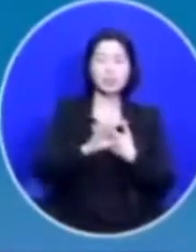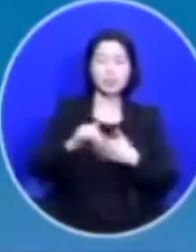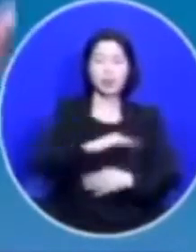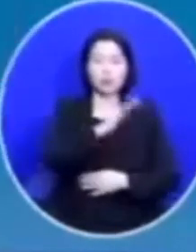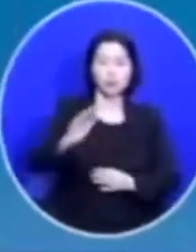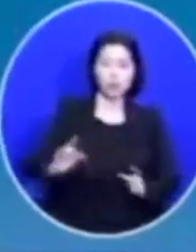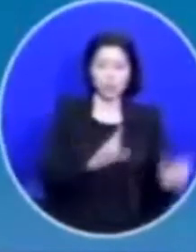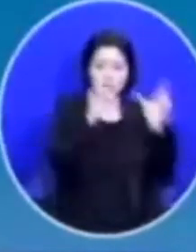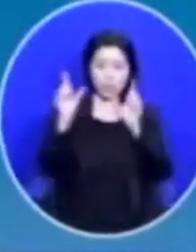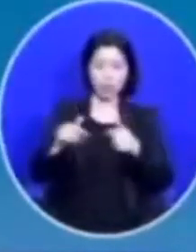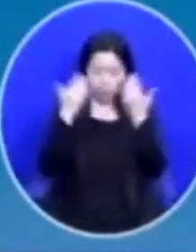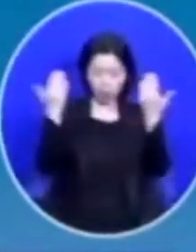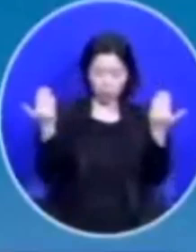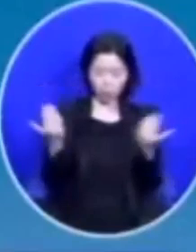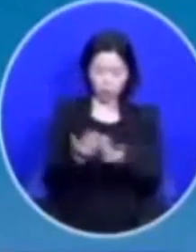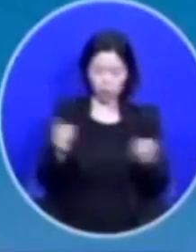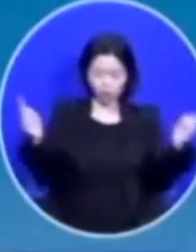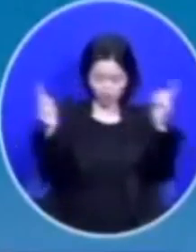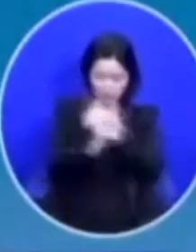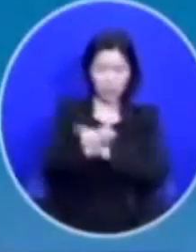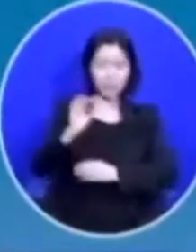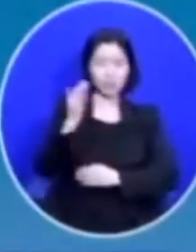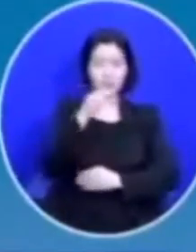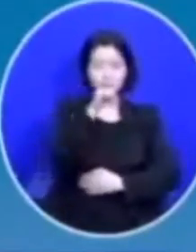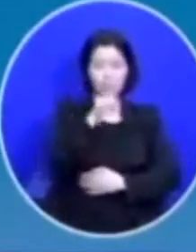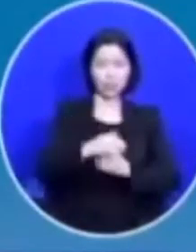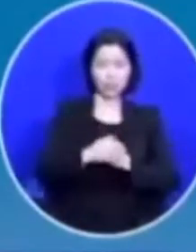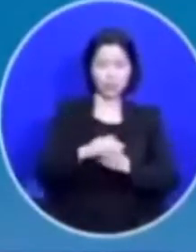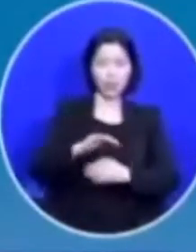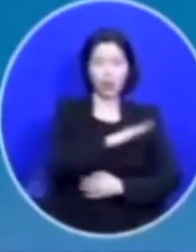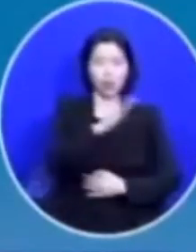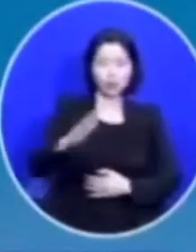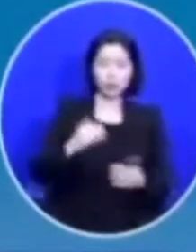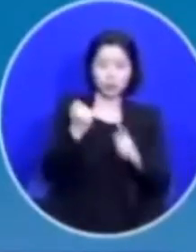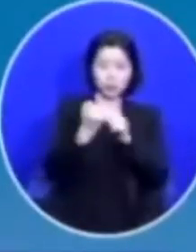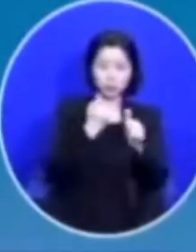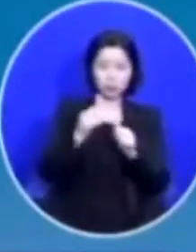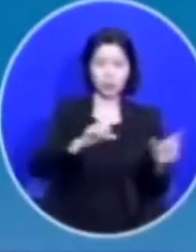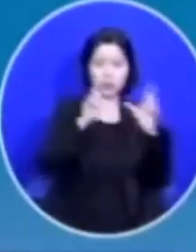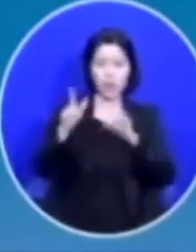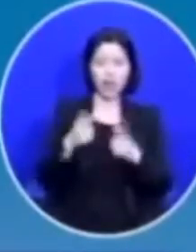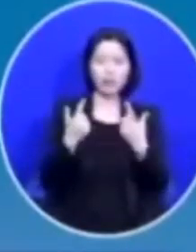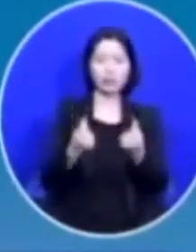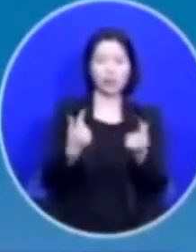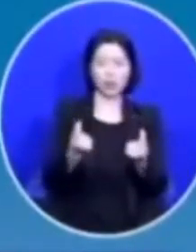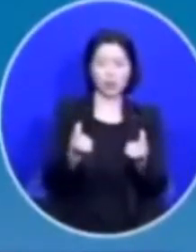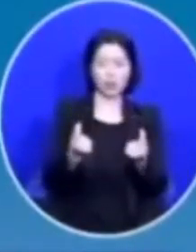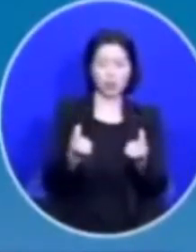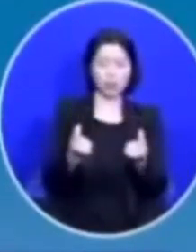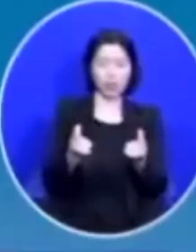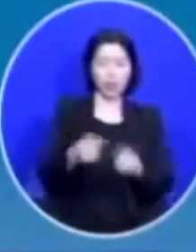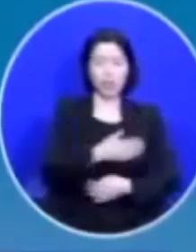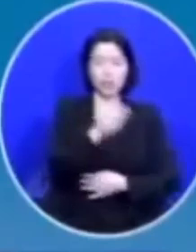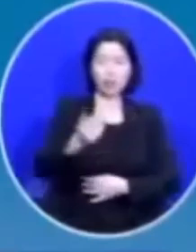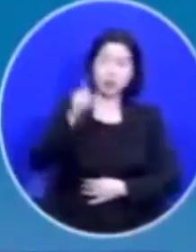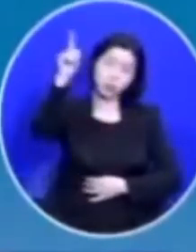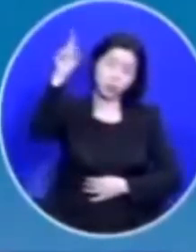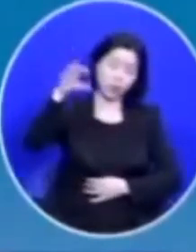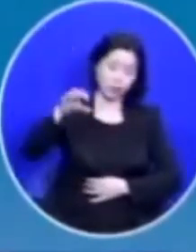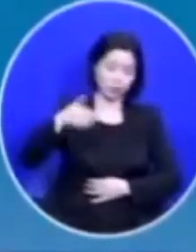전체가 다 바뀌게 됩니다 우리 부부 생활 마찬가지죠 여러분 천국에 갈